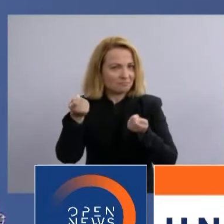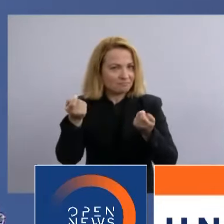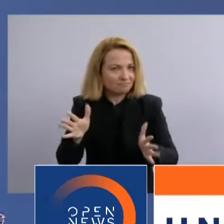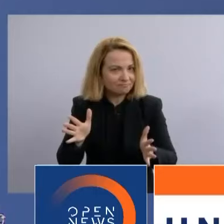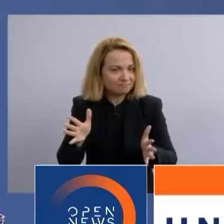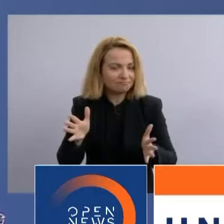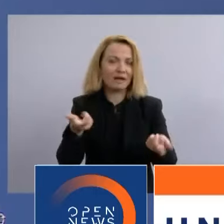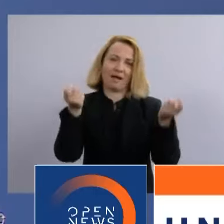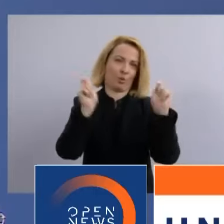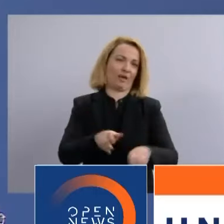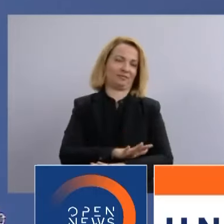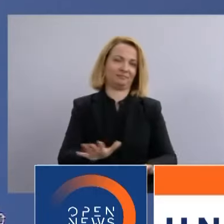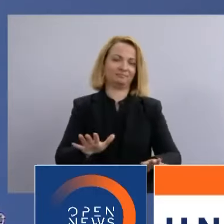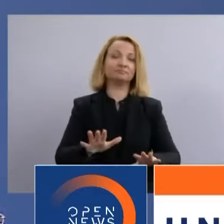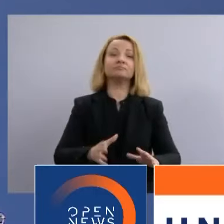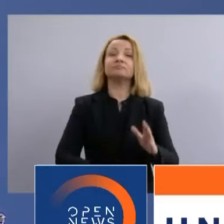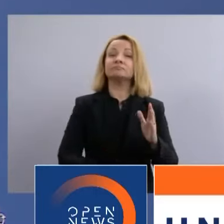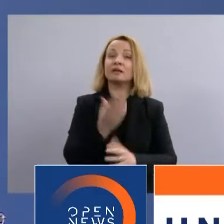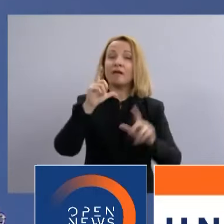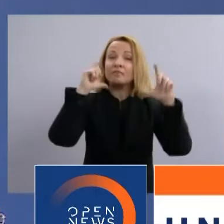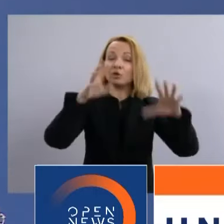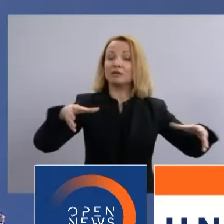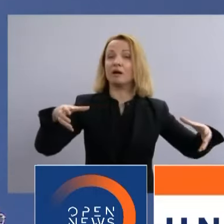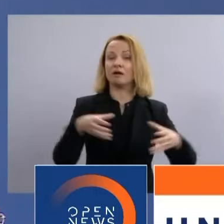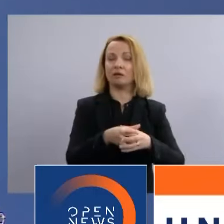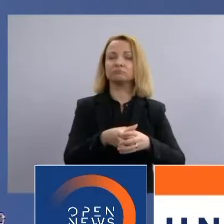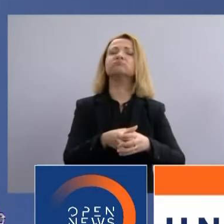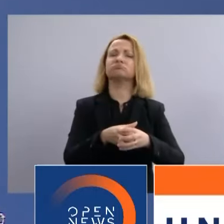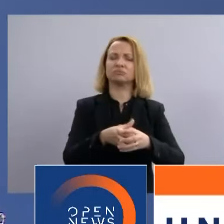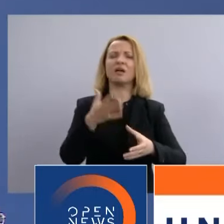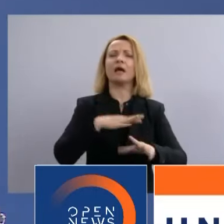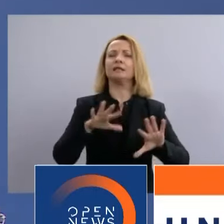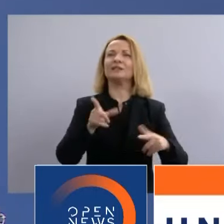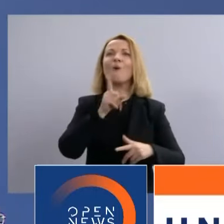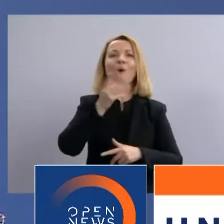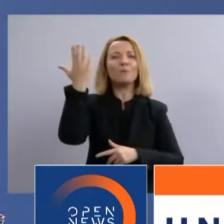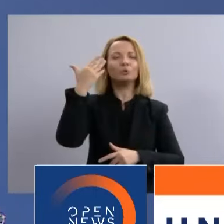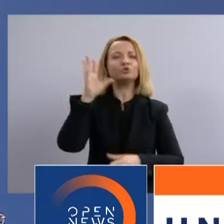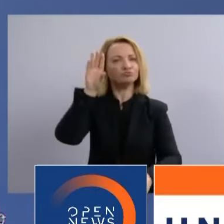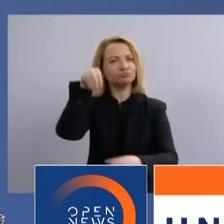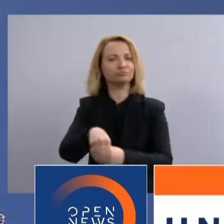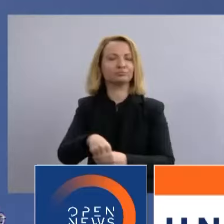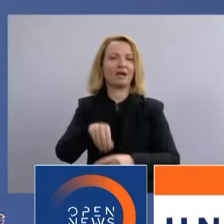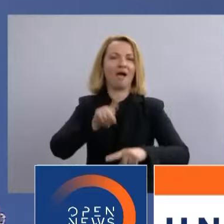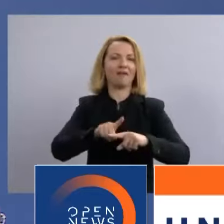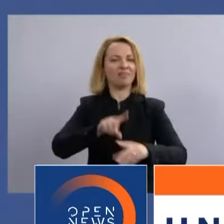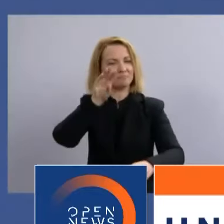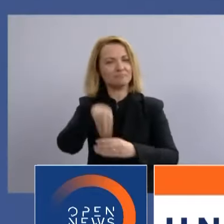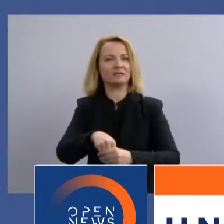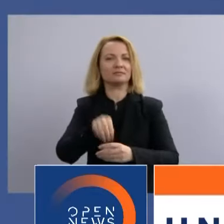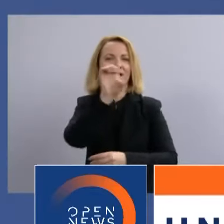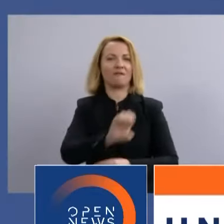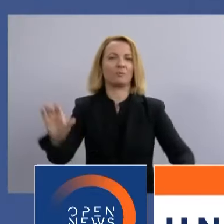Η Νέα Δημοκρατία είναι η παράταξη η οποία έβαλε την Ελλάδα στην Ευρώπη, κράτησε την Ελλάδα στην Ευρώπη και